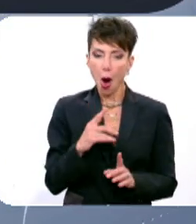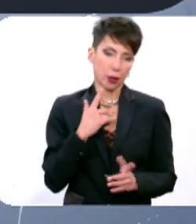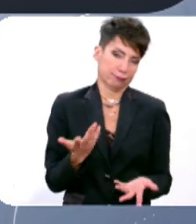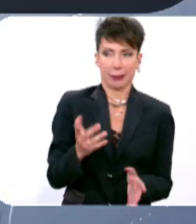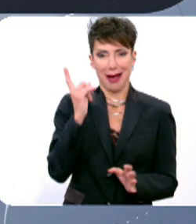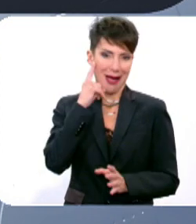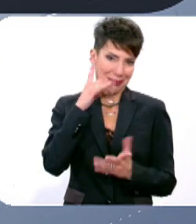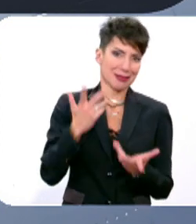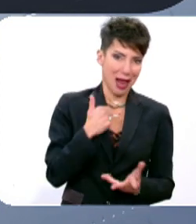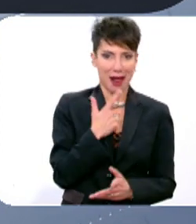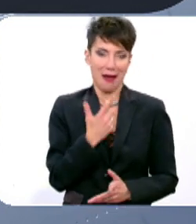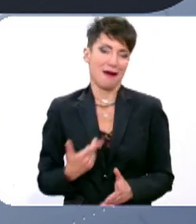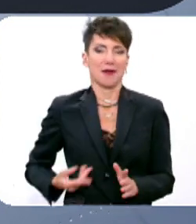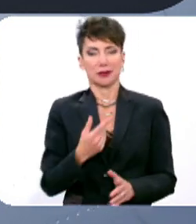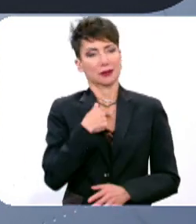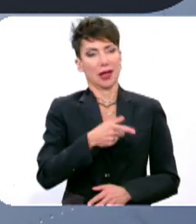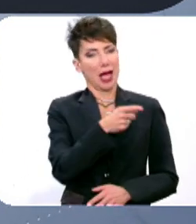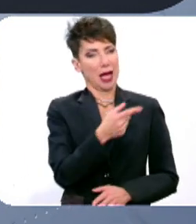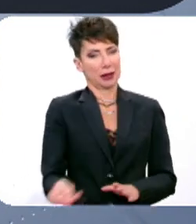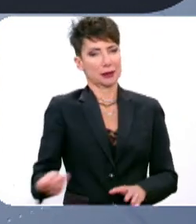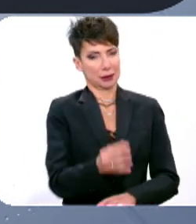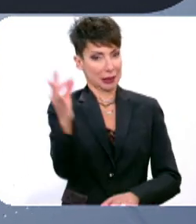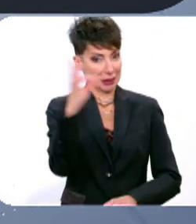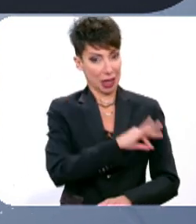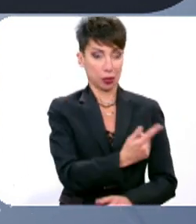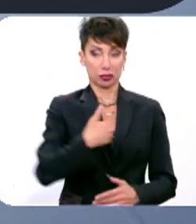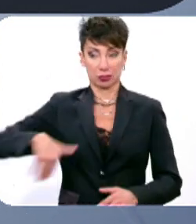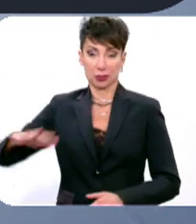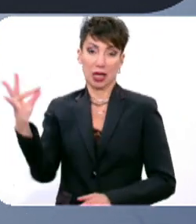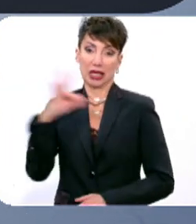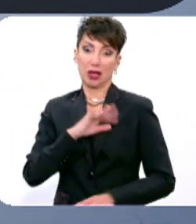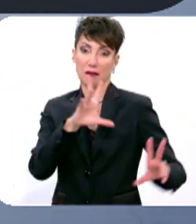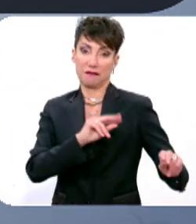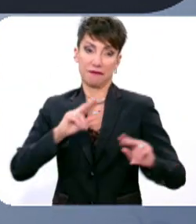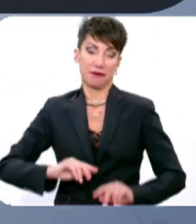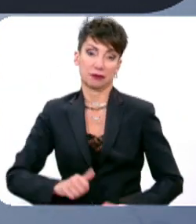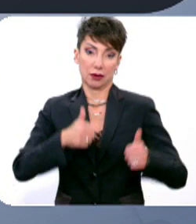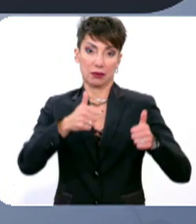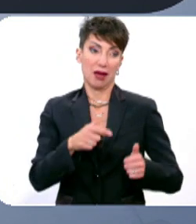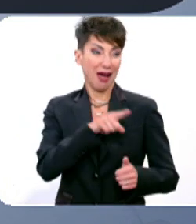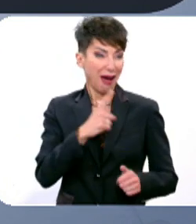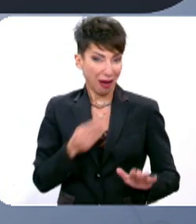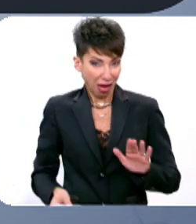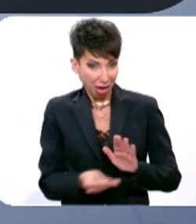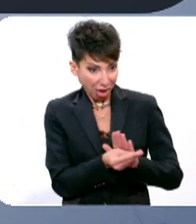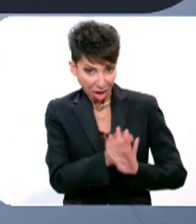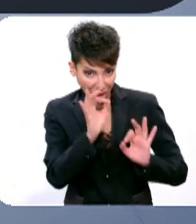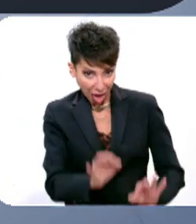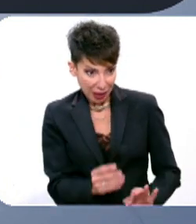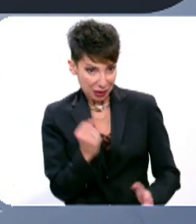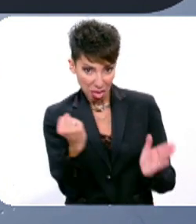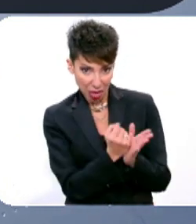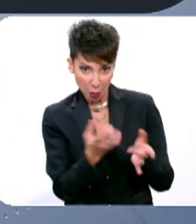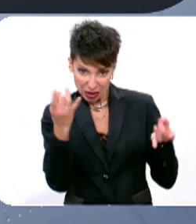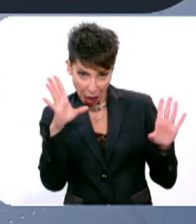καταλαβαίνεις. Θα κερδίσεις εσύ, αλλά θα κερδίσουν και οι άλλοι. Κατάλαβες? Ναι. Δεν γίνονται τζάμπα αυτές οι δουλειές. Εννοείται, αλλά τώρα δεν